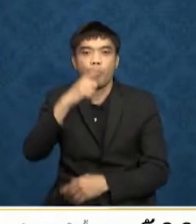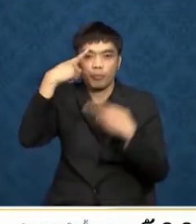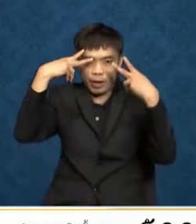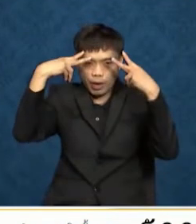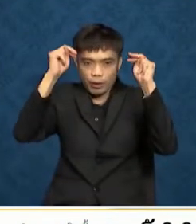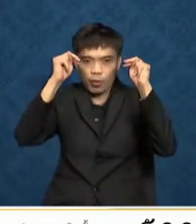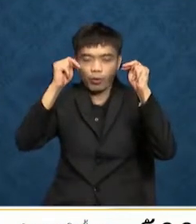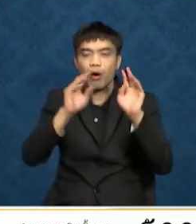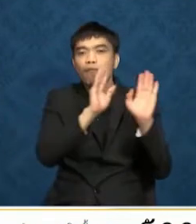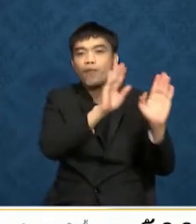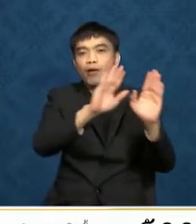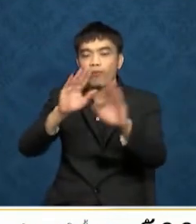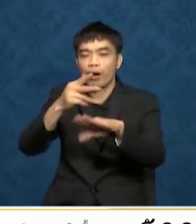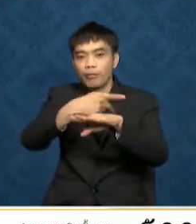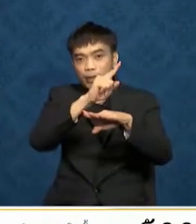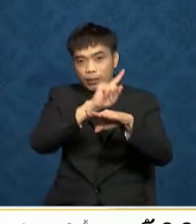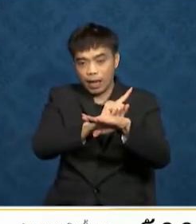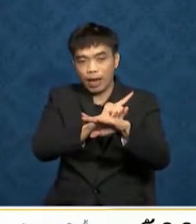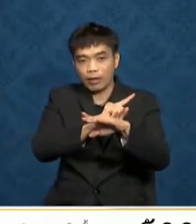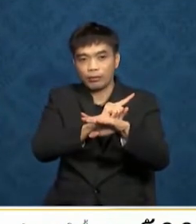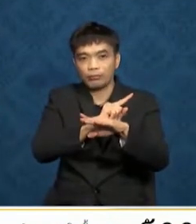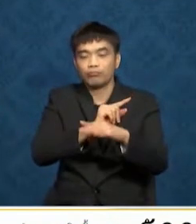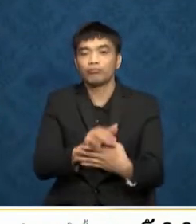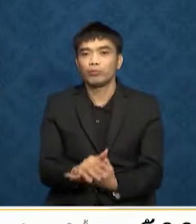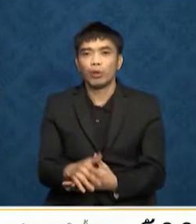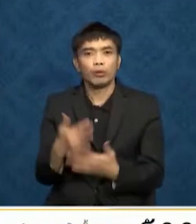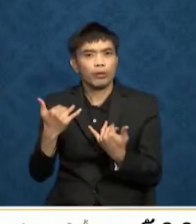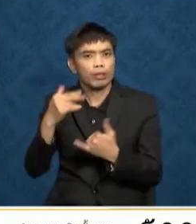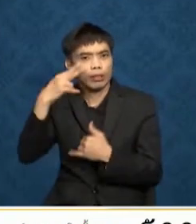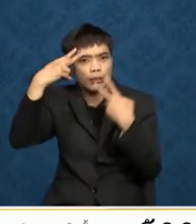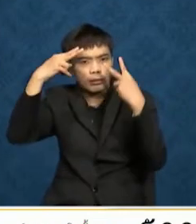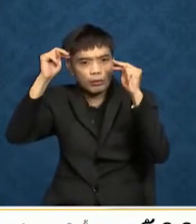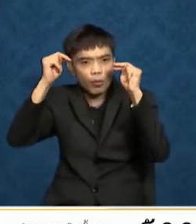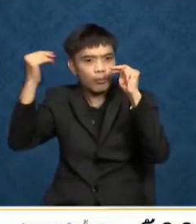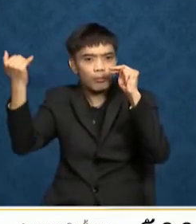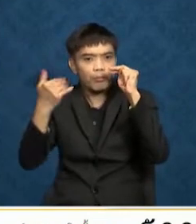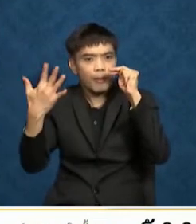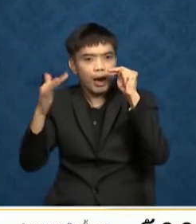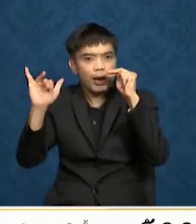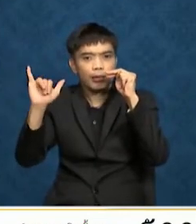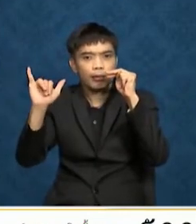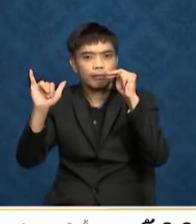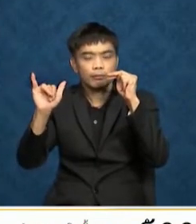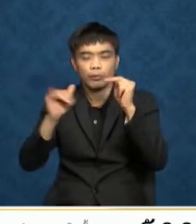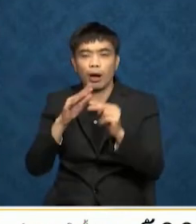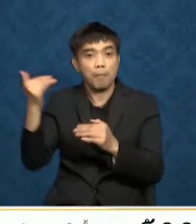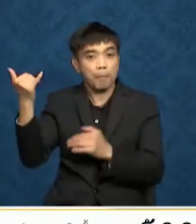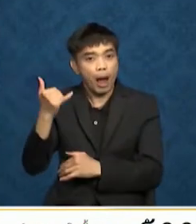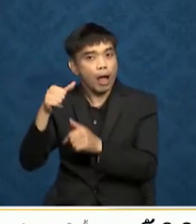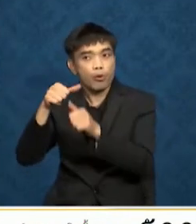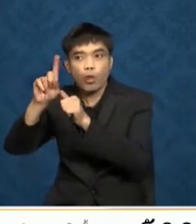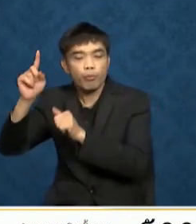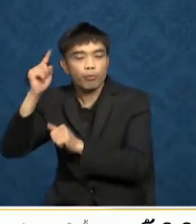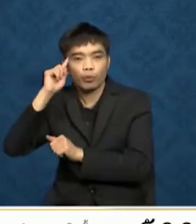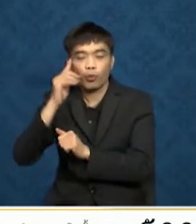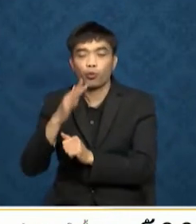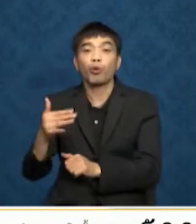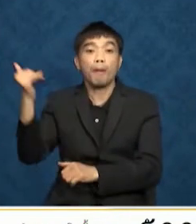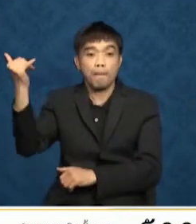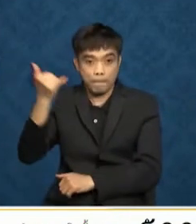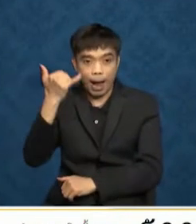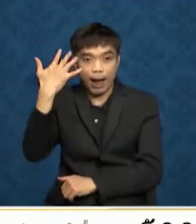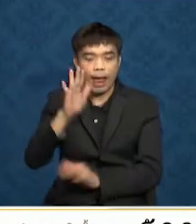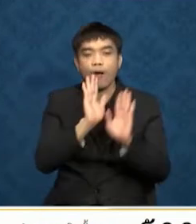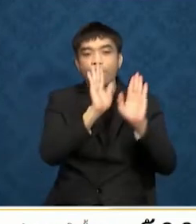ไม่มาครับท่านยังอยู่ที่ไหนก็ไม่ทราบท่านมาแล้วท่านอารยช่วยบอกเขด้วยว่าผมแนะนำเรื่องนี้ให้